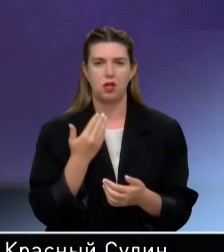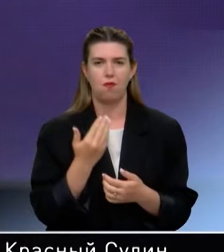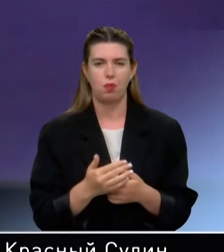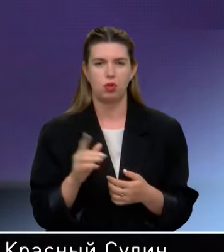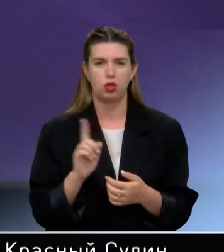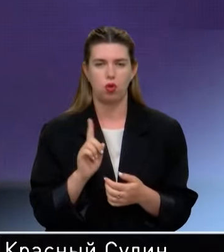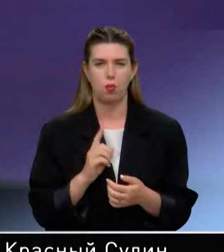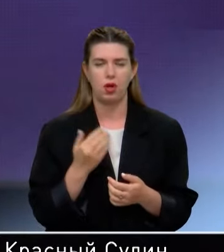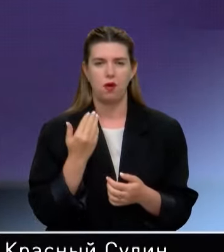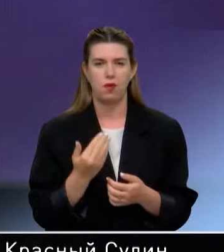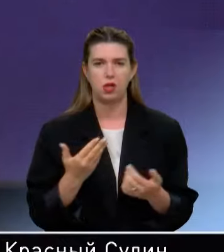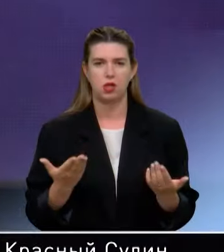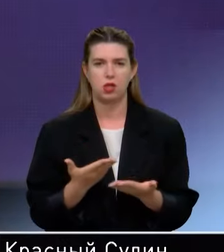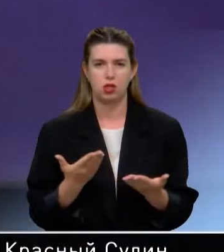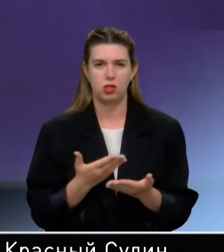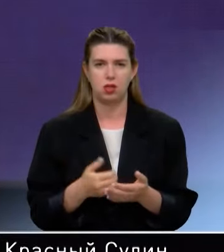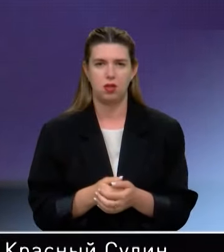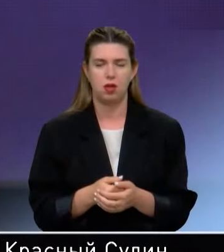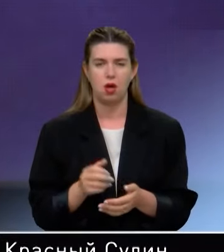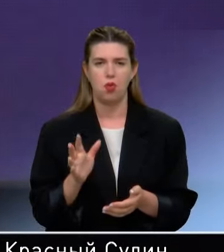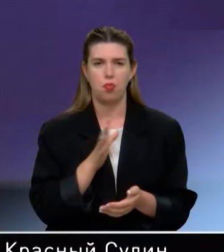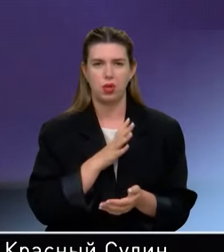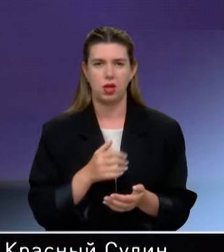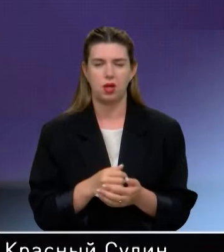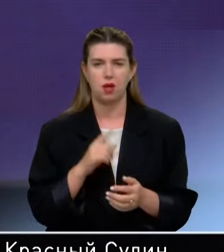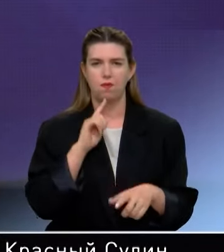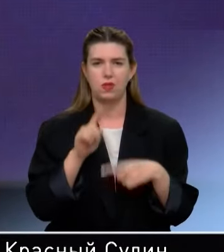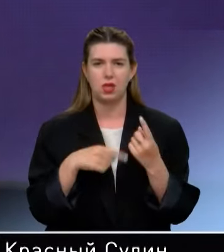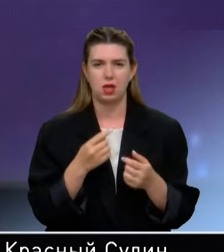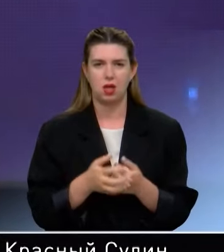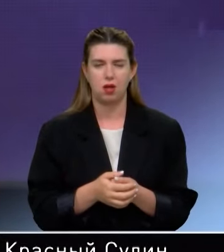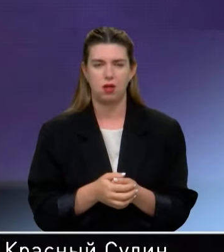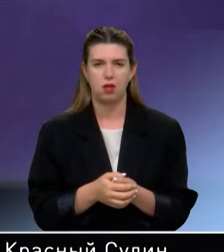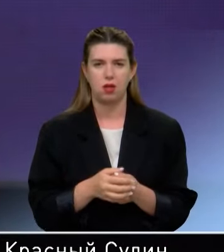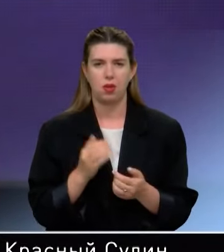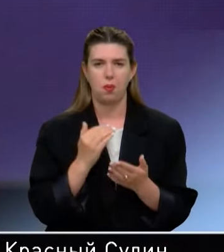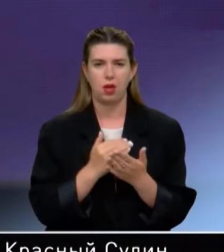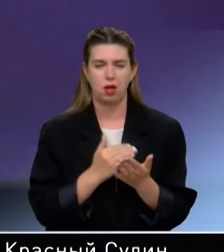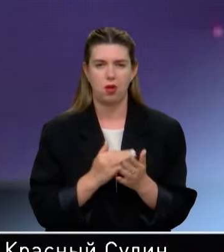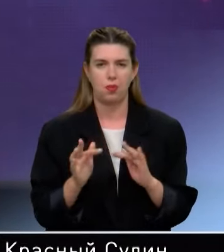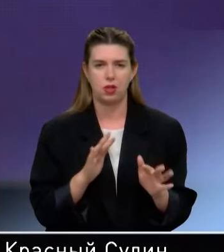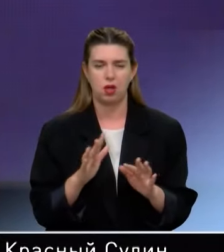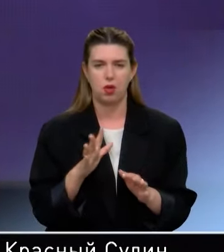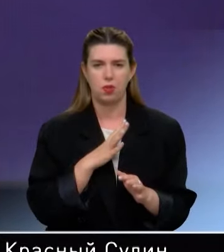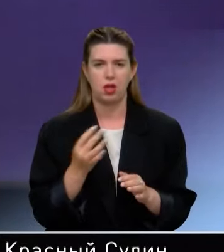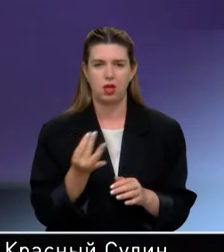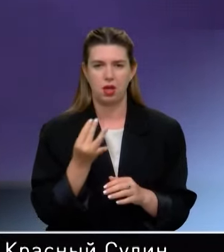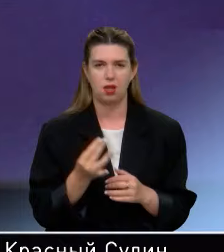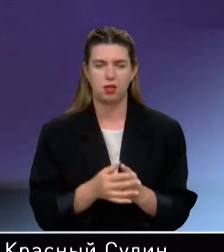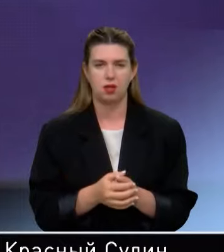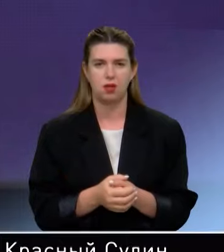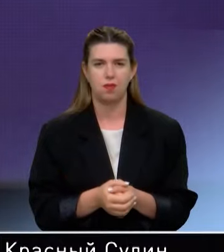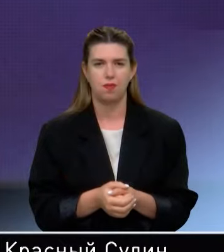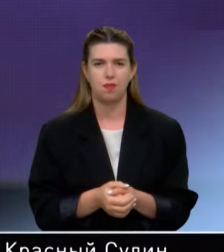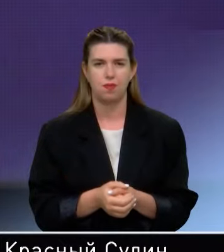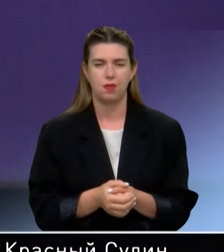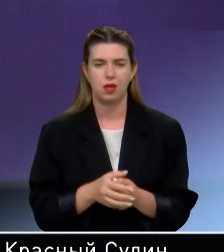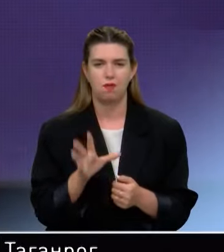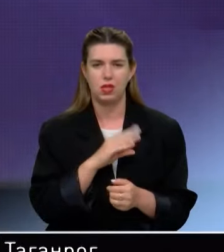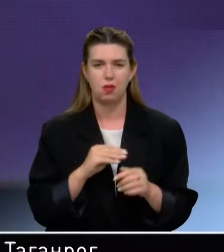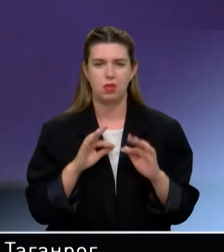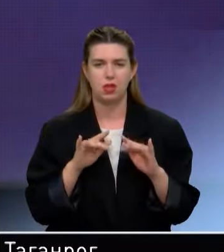чтобы ваша жизнь была всегда насыщено содержательно интересными